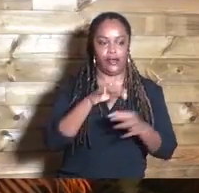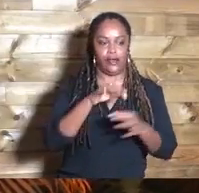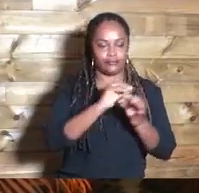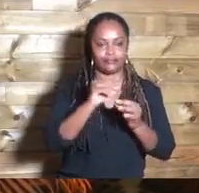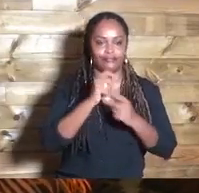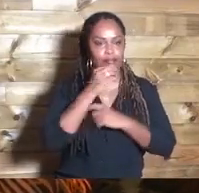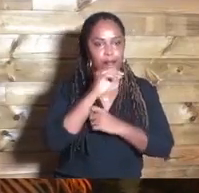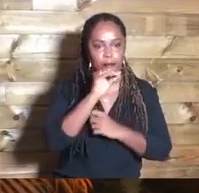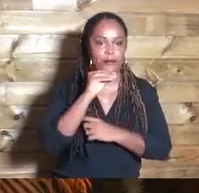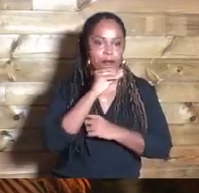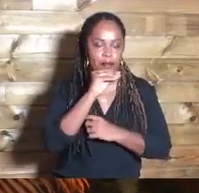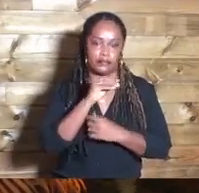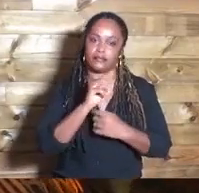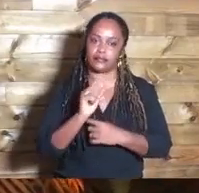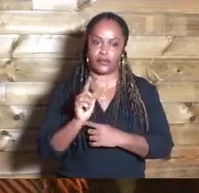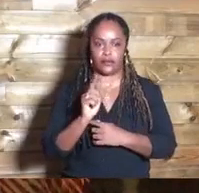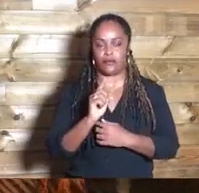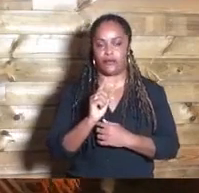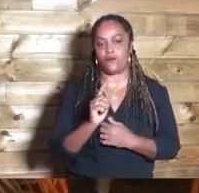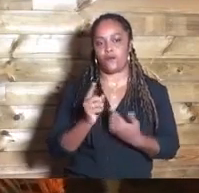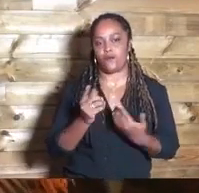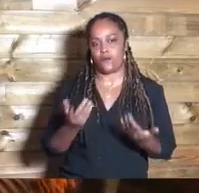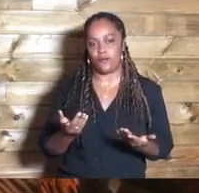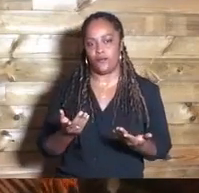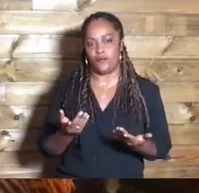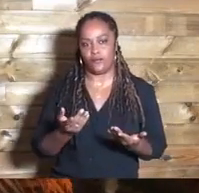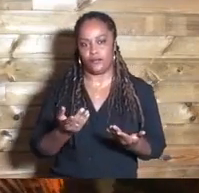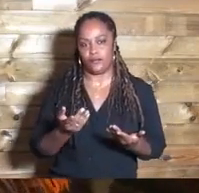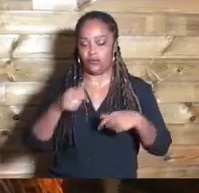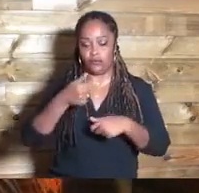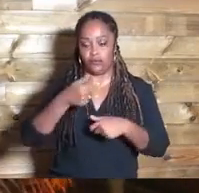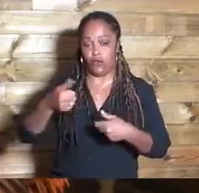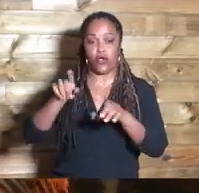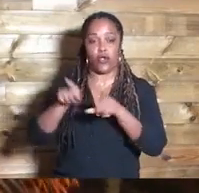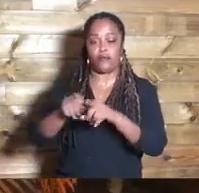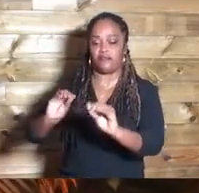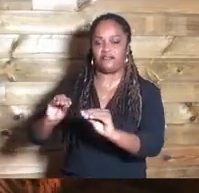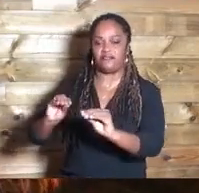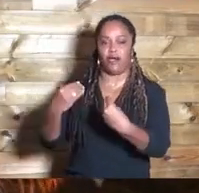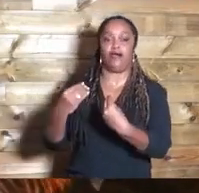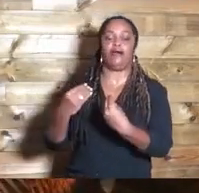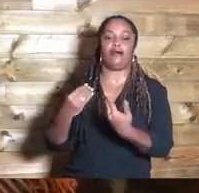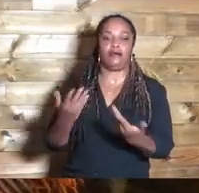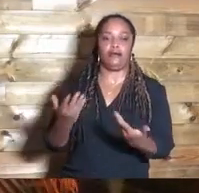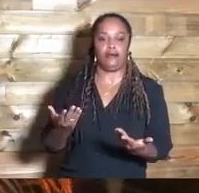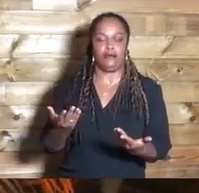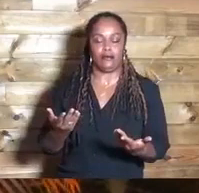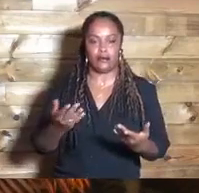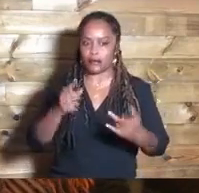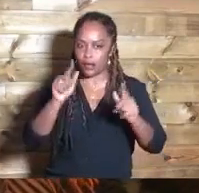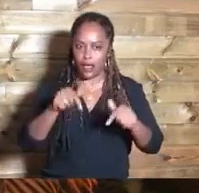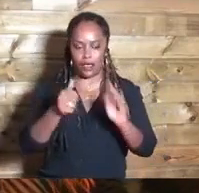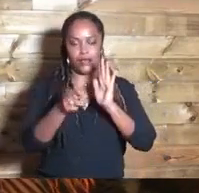On ne peut manger que ce qu'ils ont décidé de nous vendre. On ne peut qu'appliquer leurs